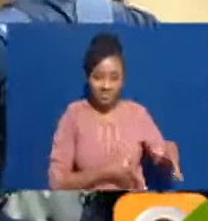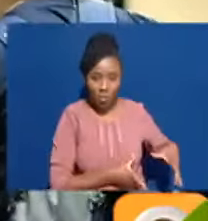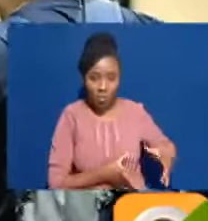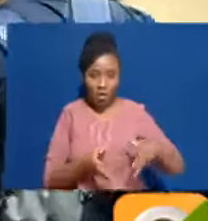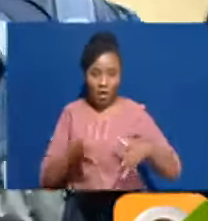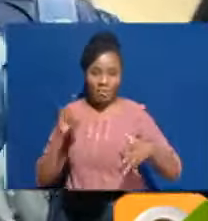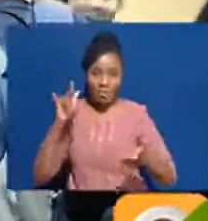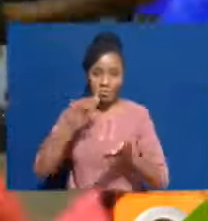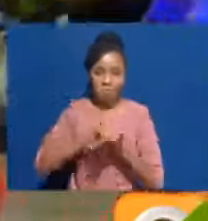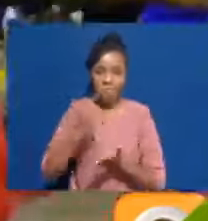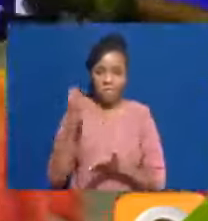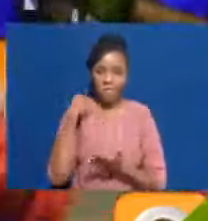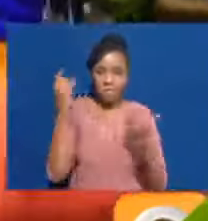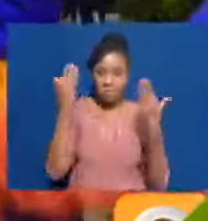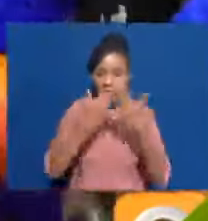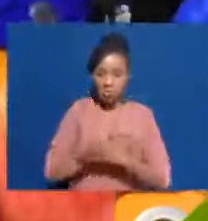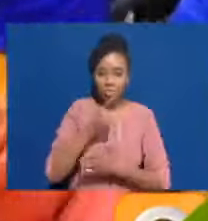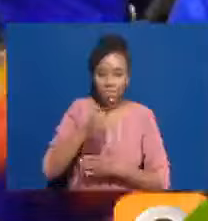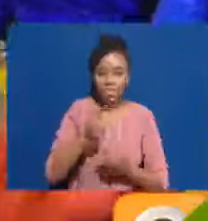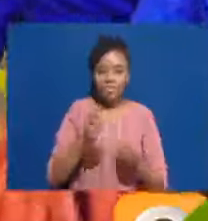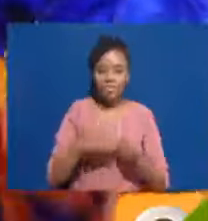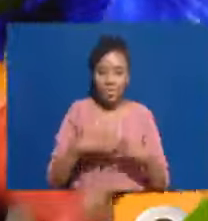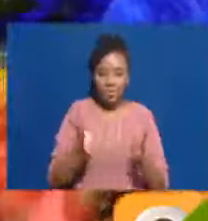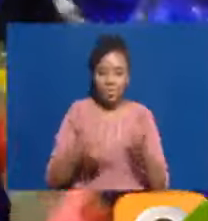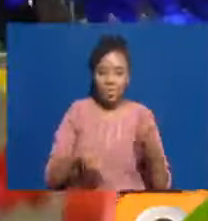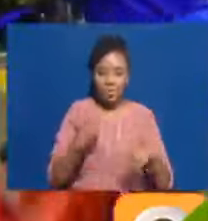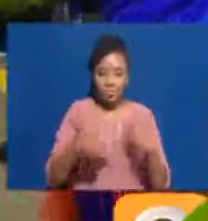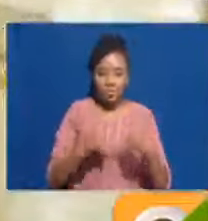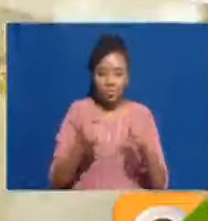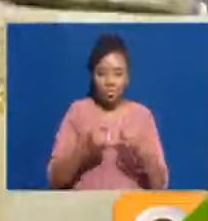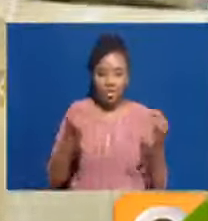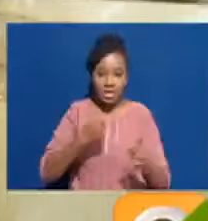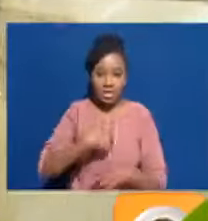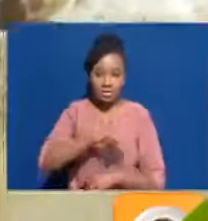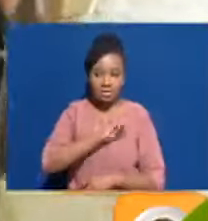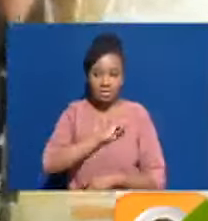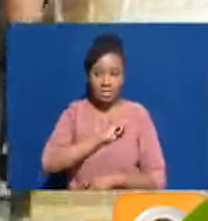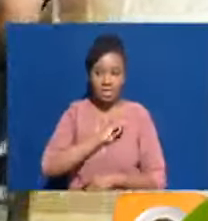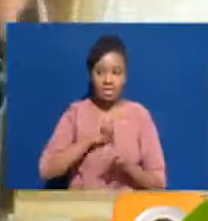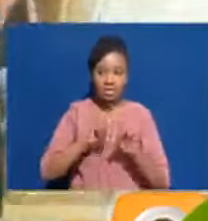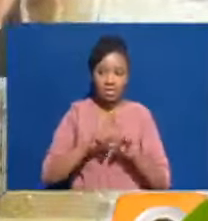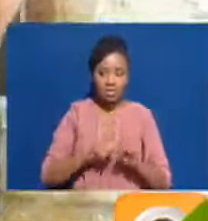jana usiku, itafungua mashindano ya mechi dhidi ya Uhispania. Hong Kong